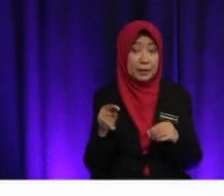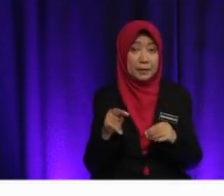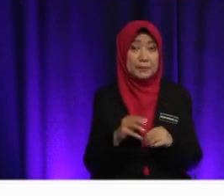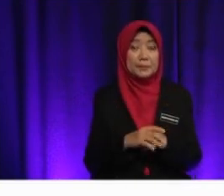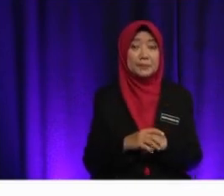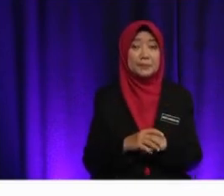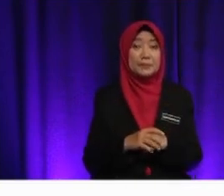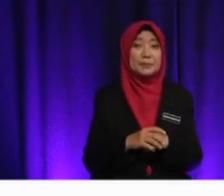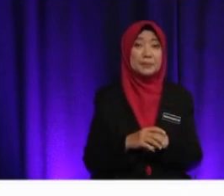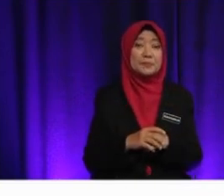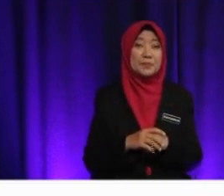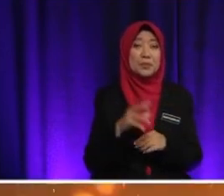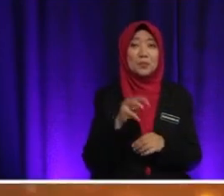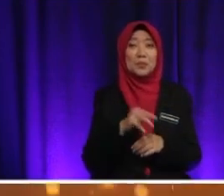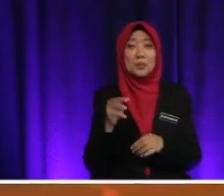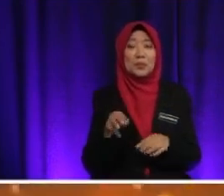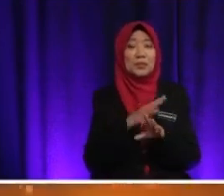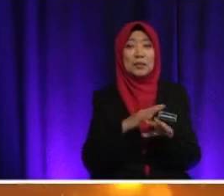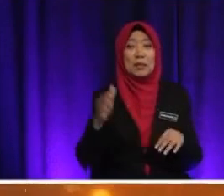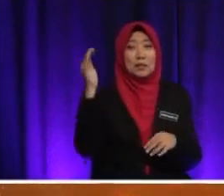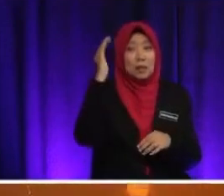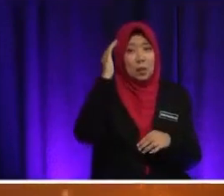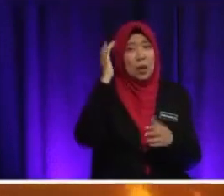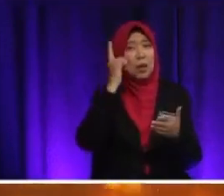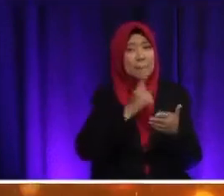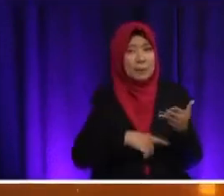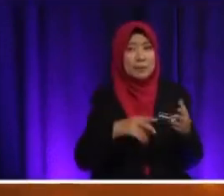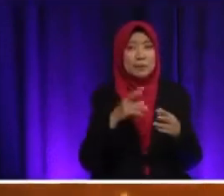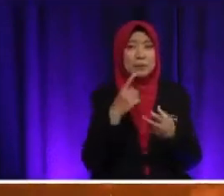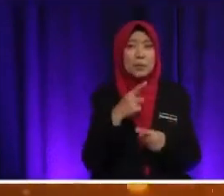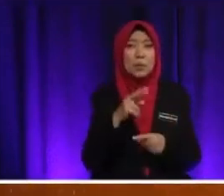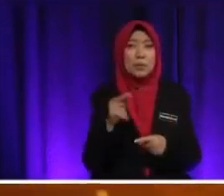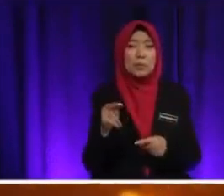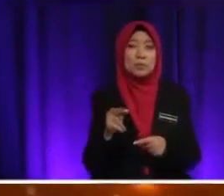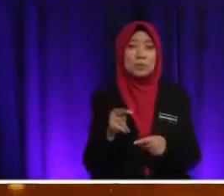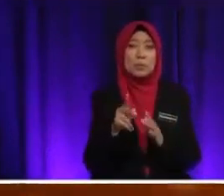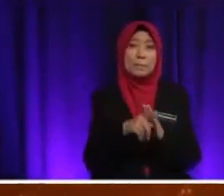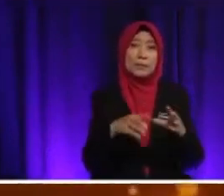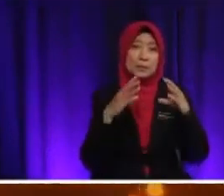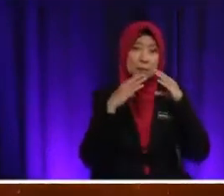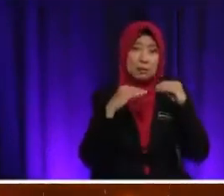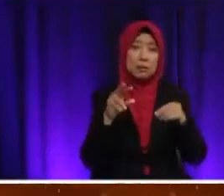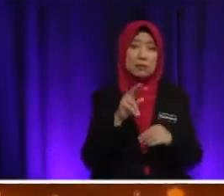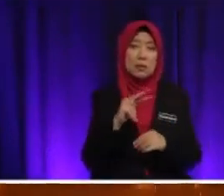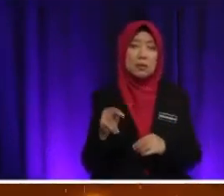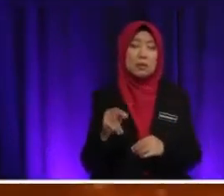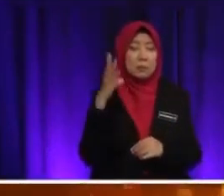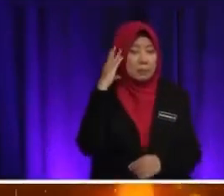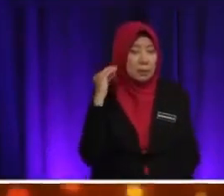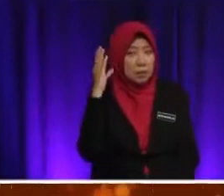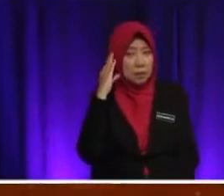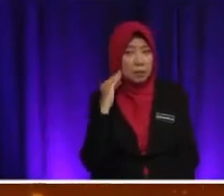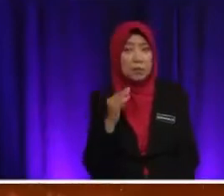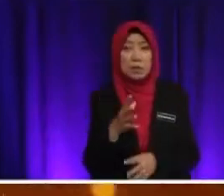baru pun suruh tulis ni. Kan? Tulis apa jawapan, apa pengajaran yang dapat kita ambil pada hari ini ni. So amatlah ustaz